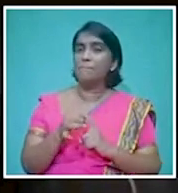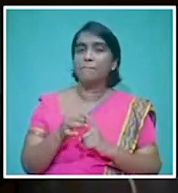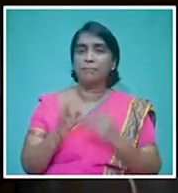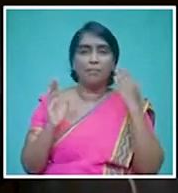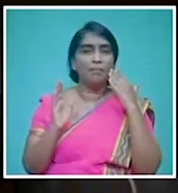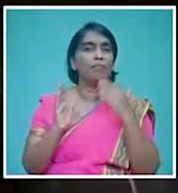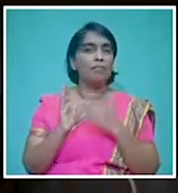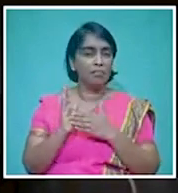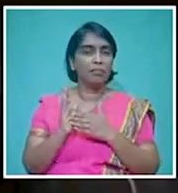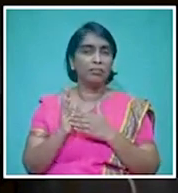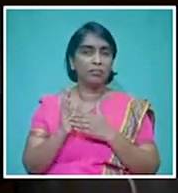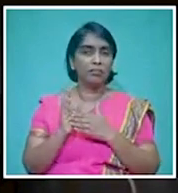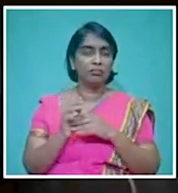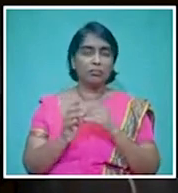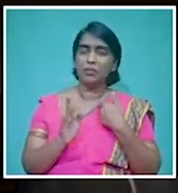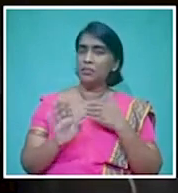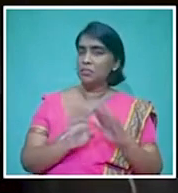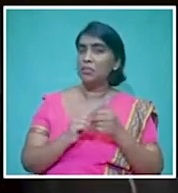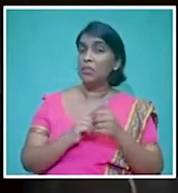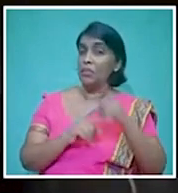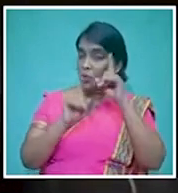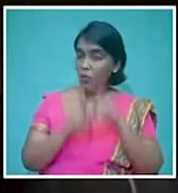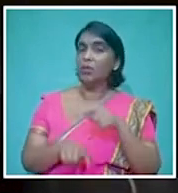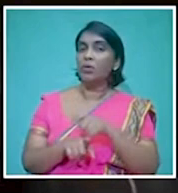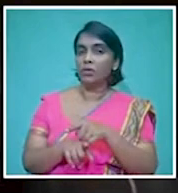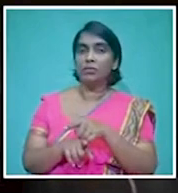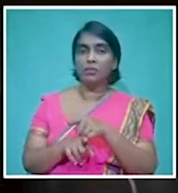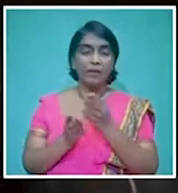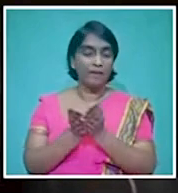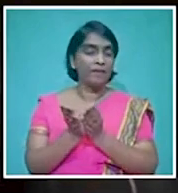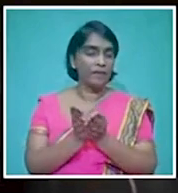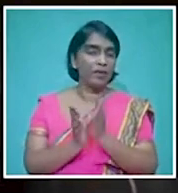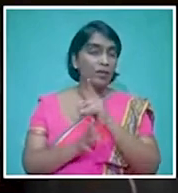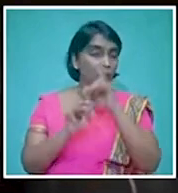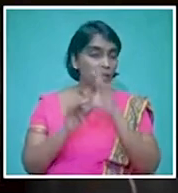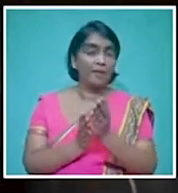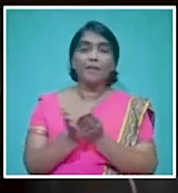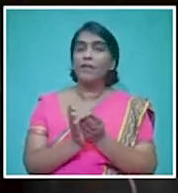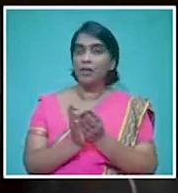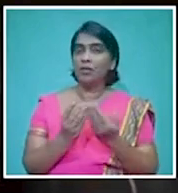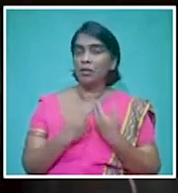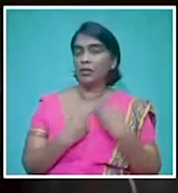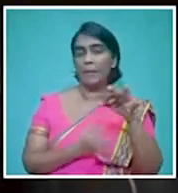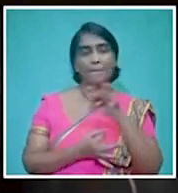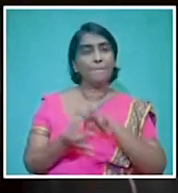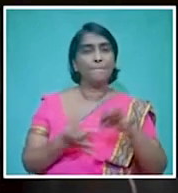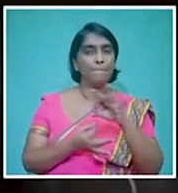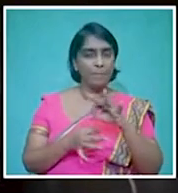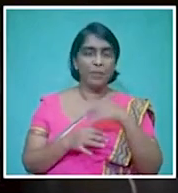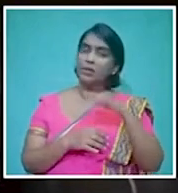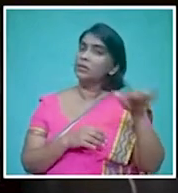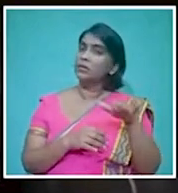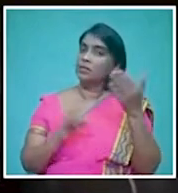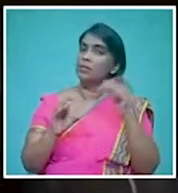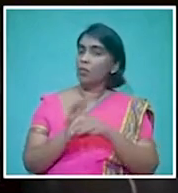පිළිබඳ ශික්ෂණයක් තිබීම අන්න ඒකටයි ඒකයි විනය කියන්නේ. එවැනි විනයක් තමයි අපිට ප්‍රජාතන්ත්‍රවාදී සමාජයක්